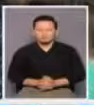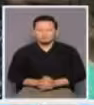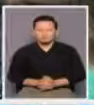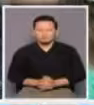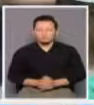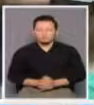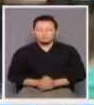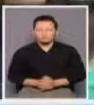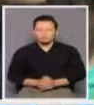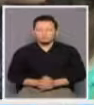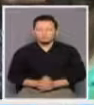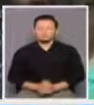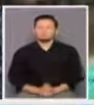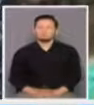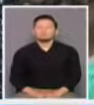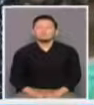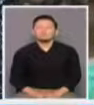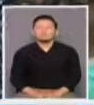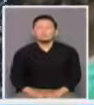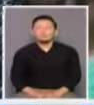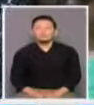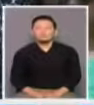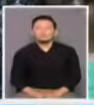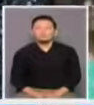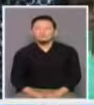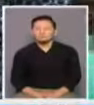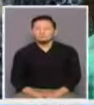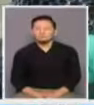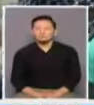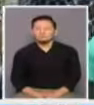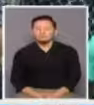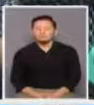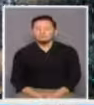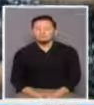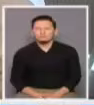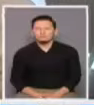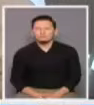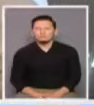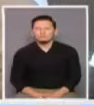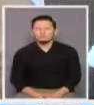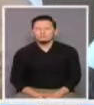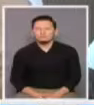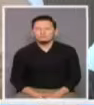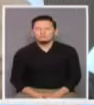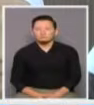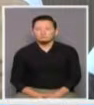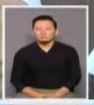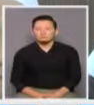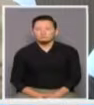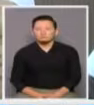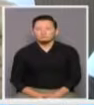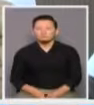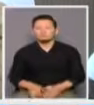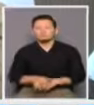5, 6, 7, 10, осы ең соңғысы 24-ден бастап тұр. Сонда мына көше не үшін құрды? Біз қарапайым халық қой,